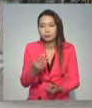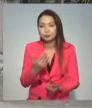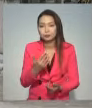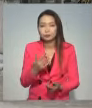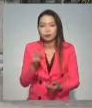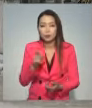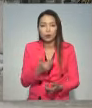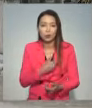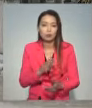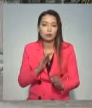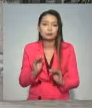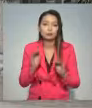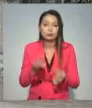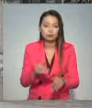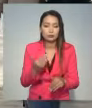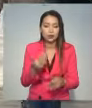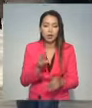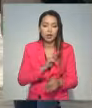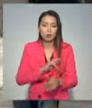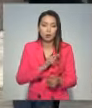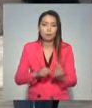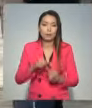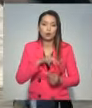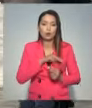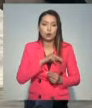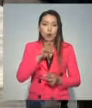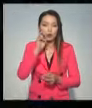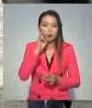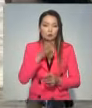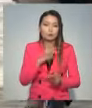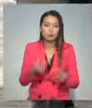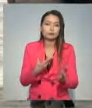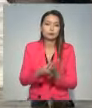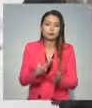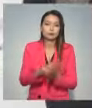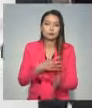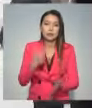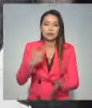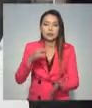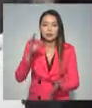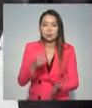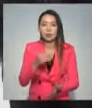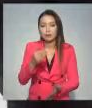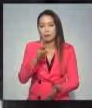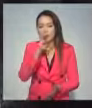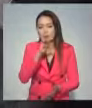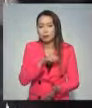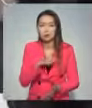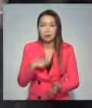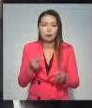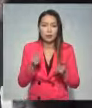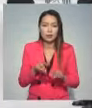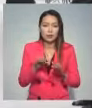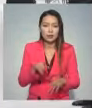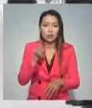якобы устраивали на работу людей с биржи труда. И государство покрывало на работника 30% его зарплаты. На самом же деле